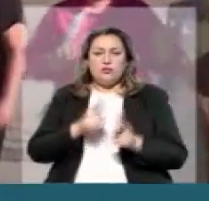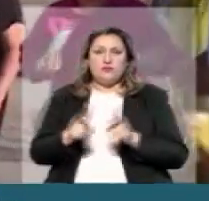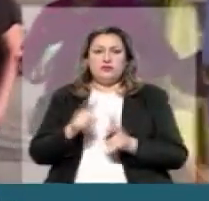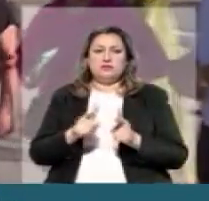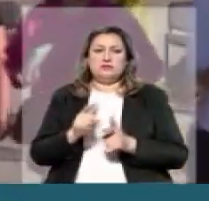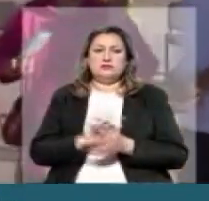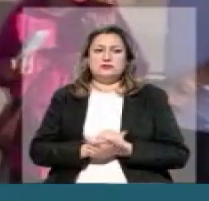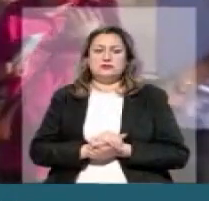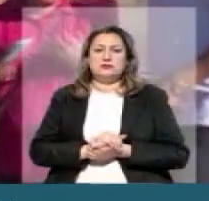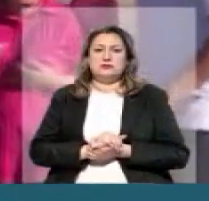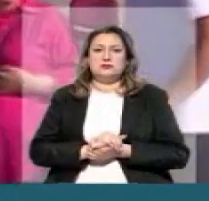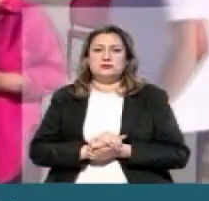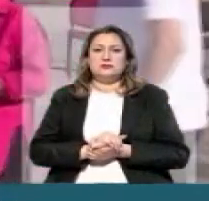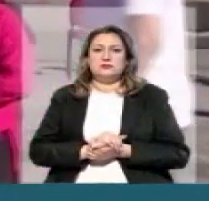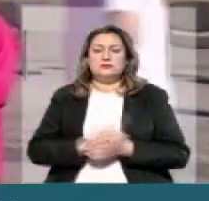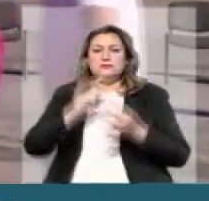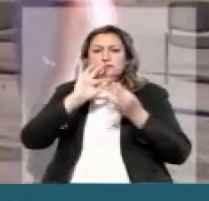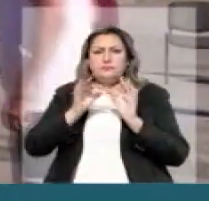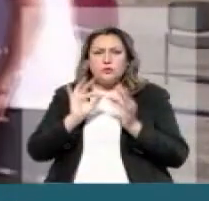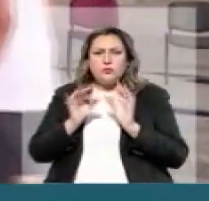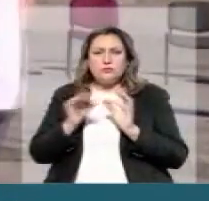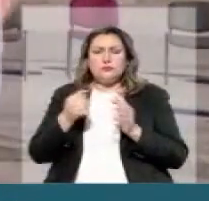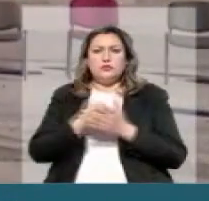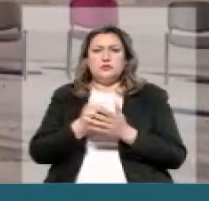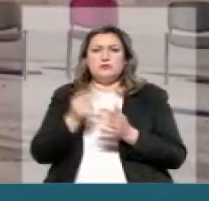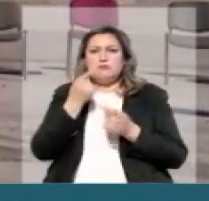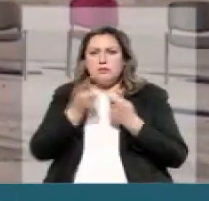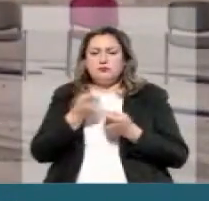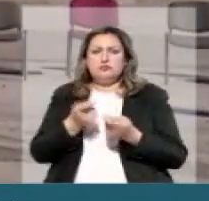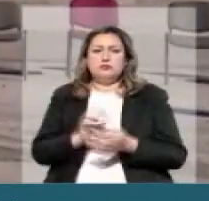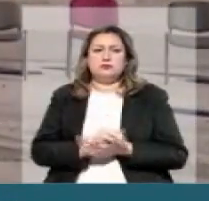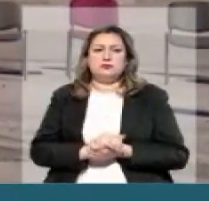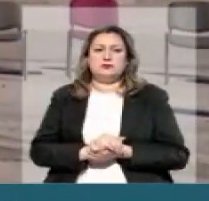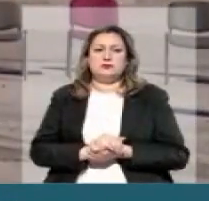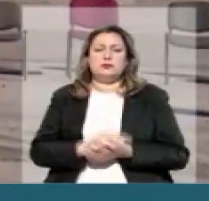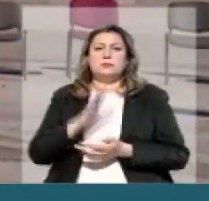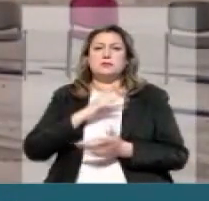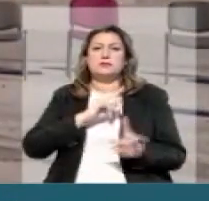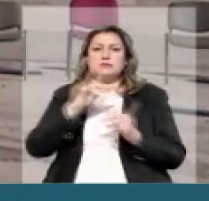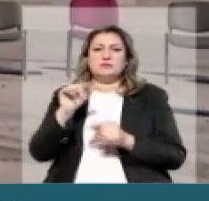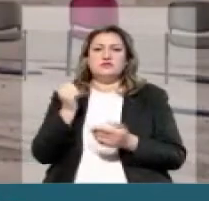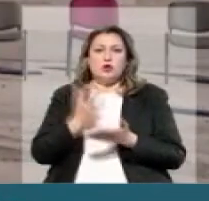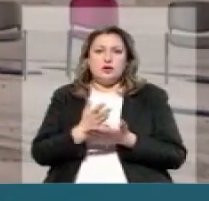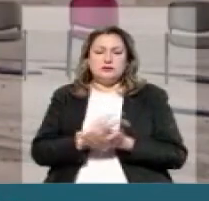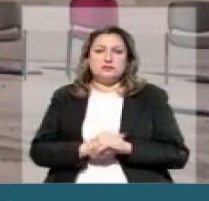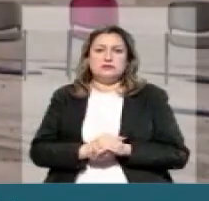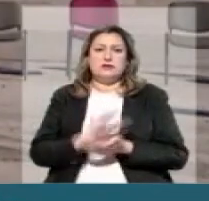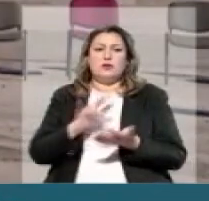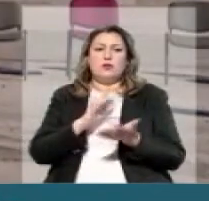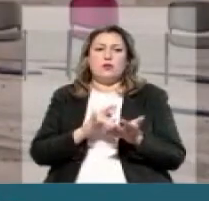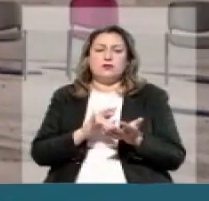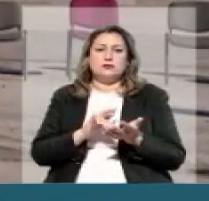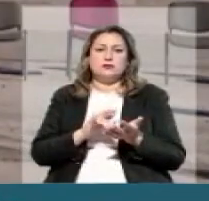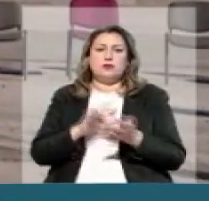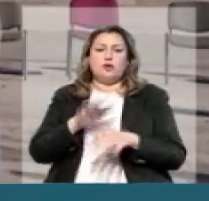бүгін Қостанай қаласына келіп тұрмыз. Біз деген 20 асар